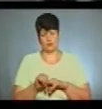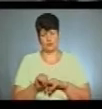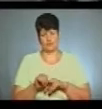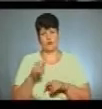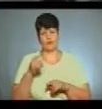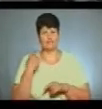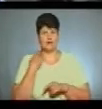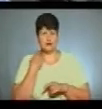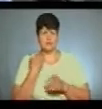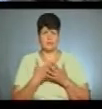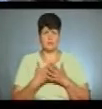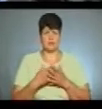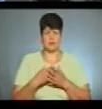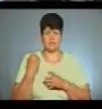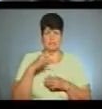Британії, поліцай